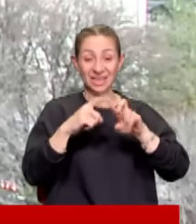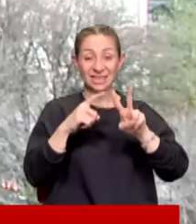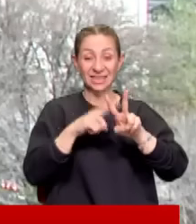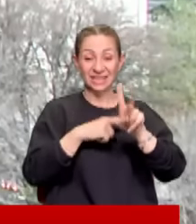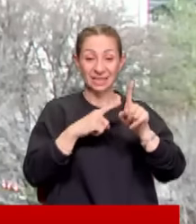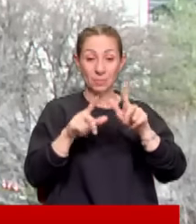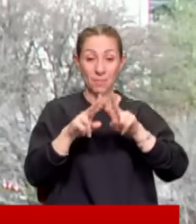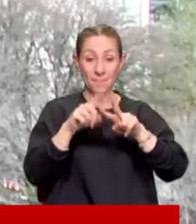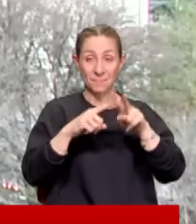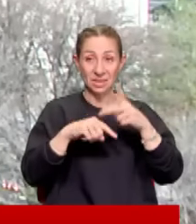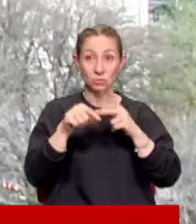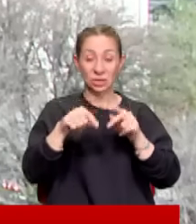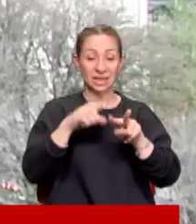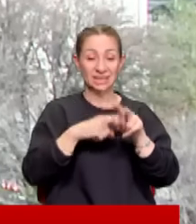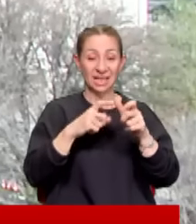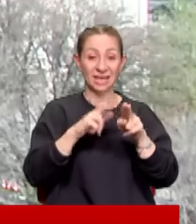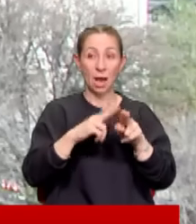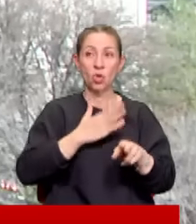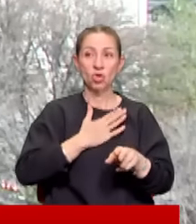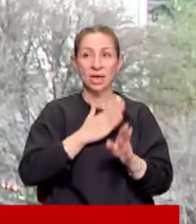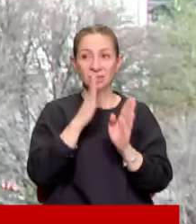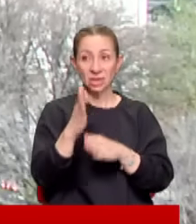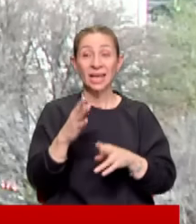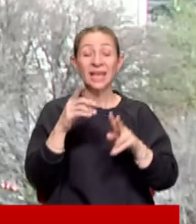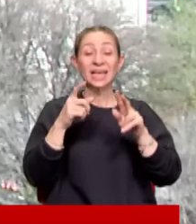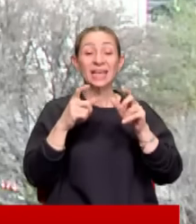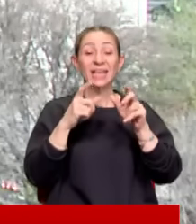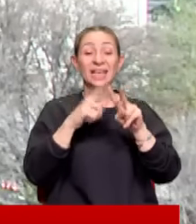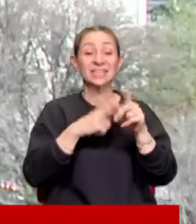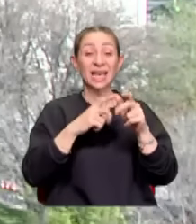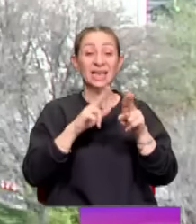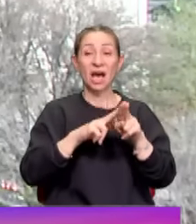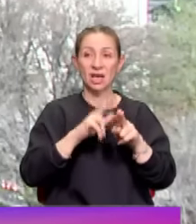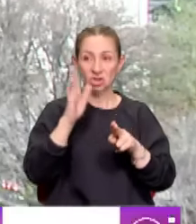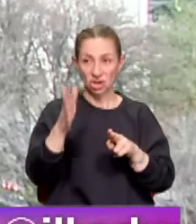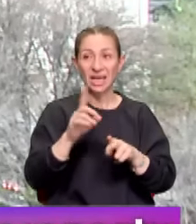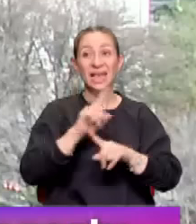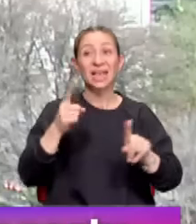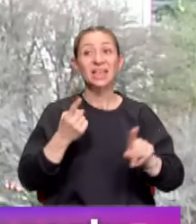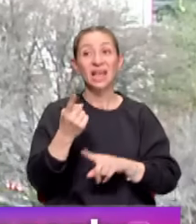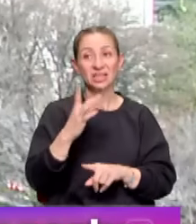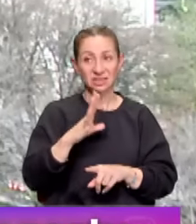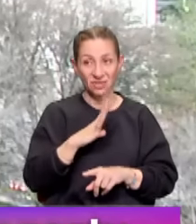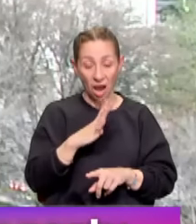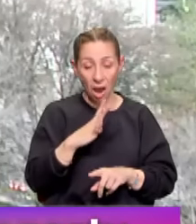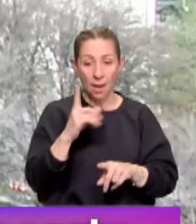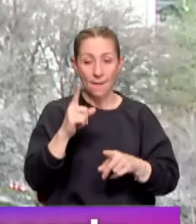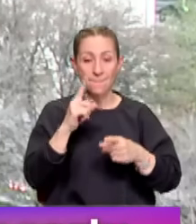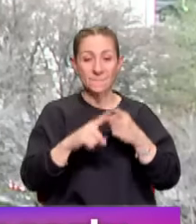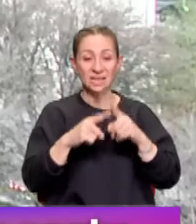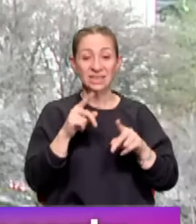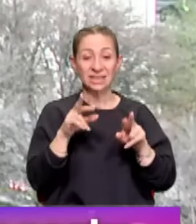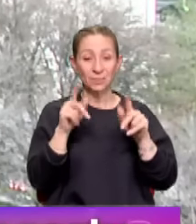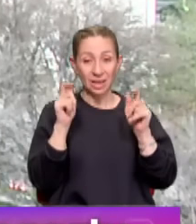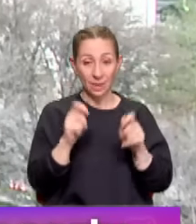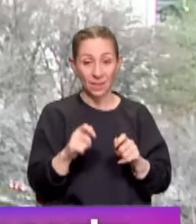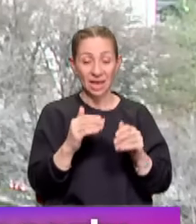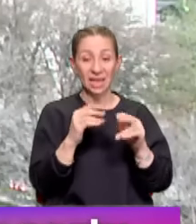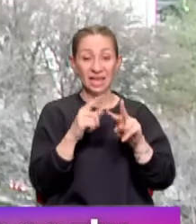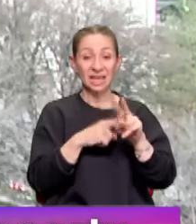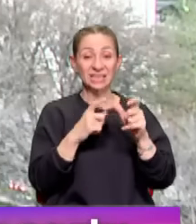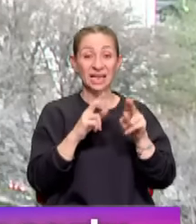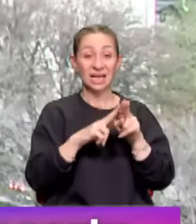Enver Yılmaz da bugün YSK'nın önünde olacak. YSK'ya gidecek. İtirazları var. Böyle partili gibi davranan Yüksek